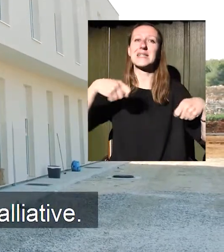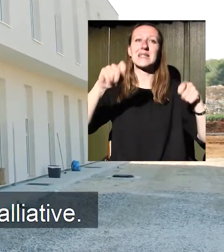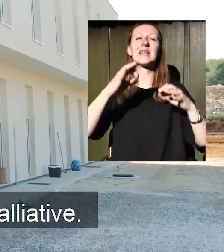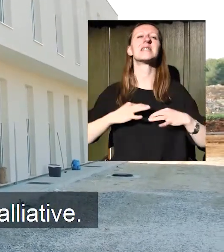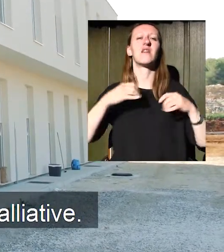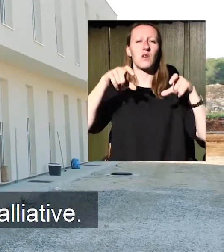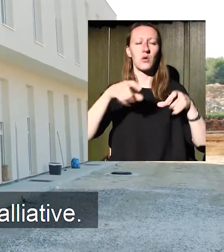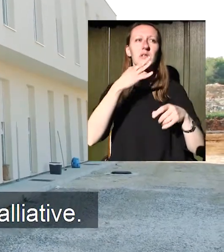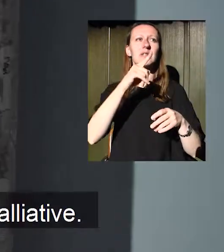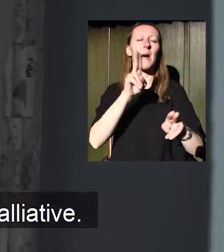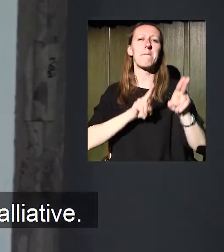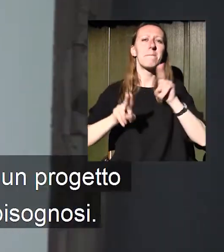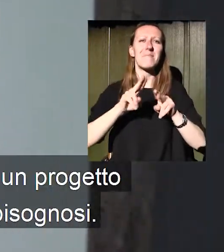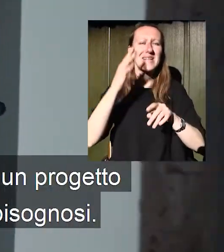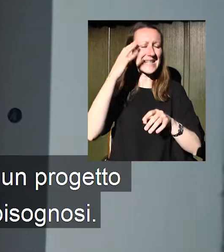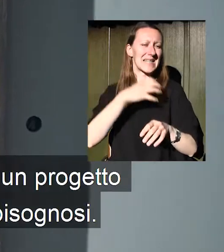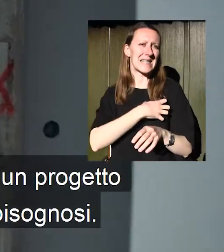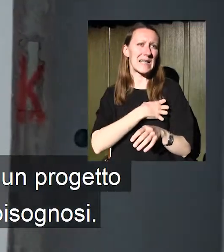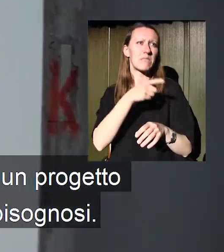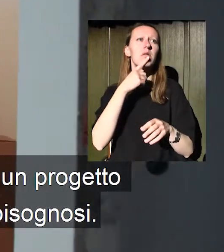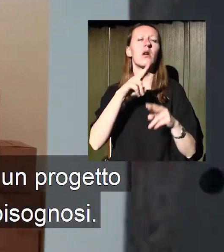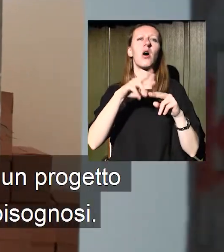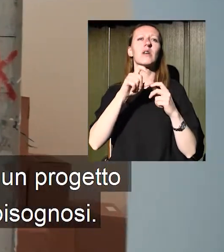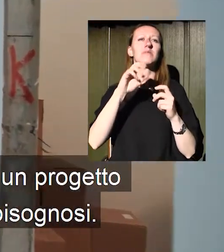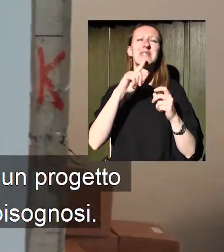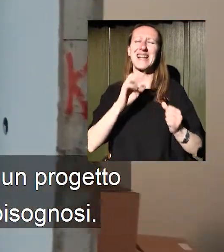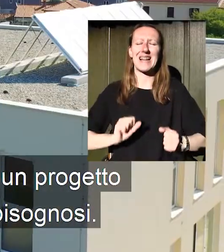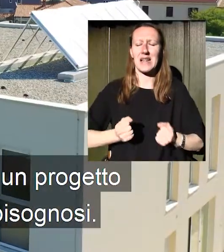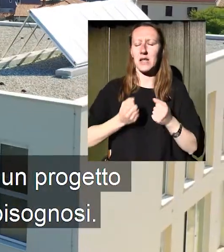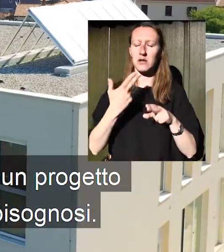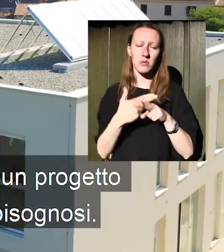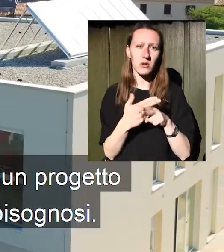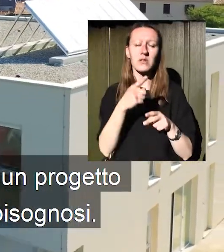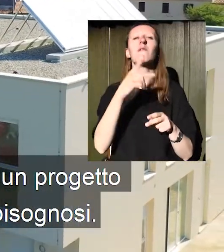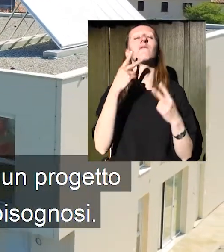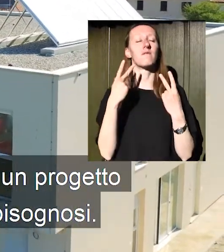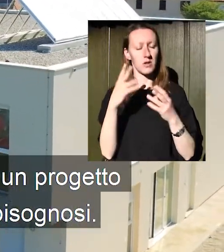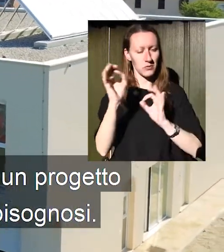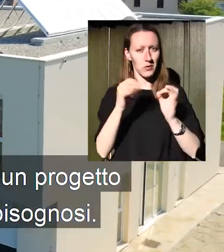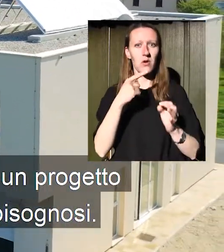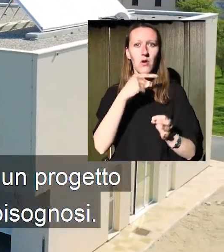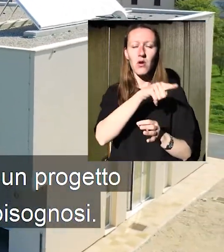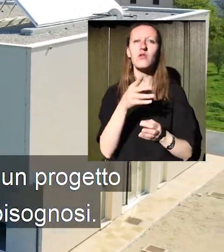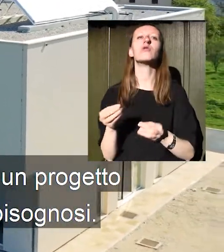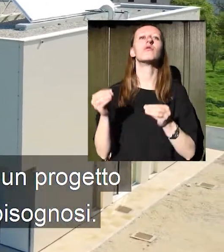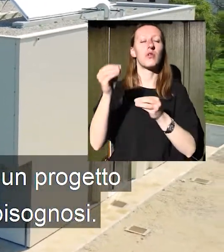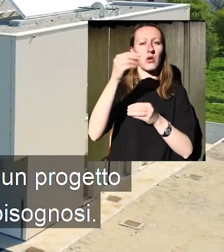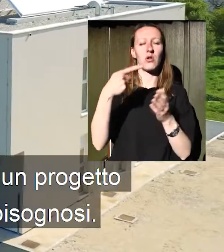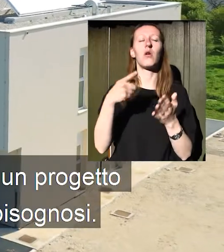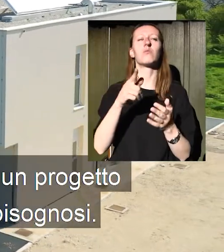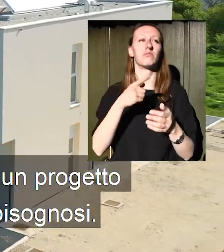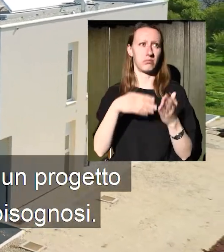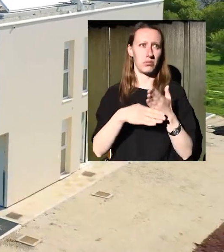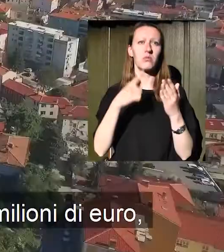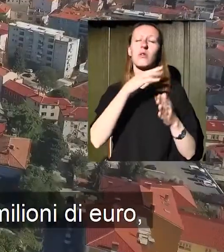zdravstvene ustanove za palijativnu skrb. Izgradnja hospicija za najteže bolesnike vrlo je važan projekt koji će dodatno pomoći u skrbi za